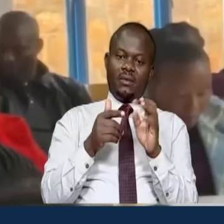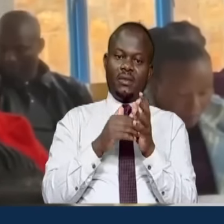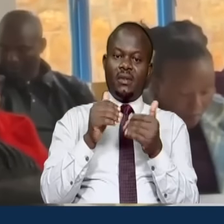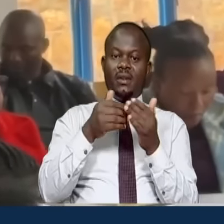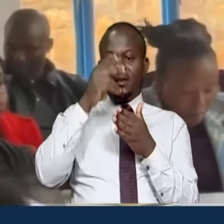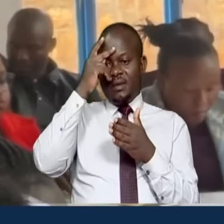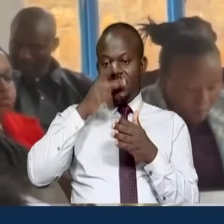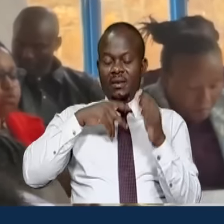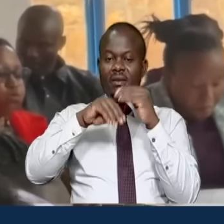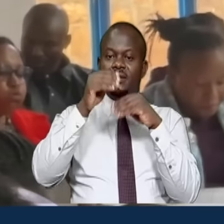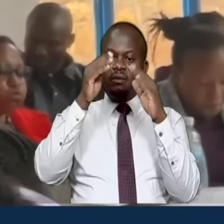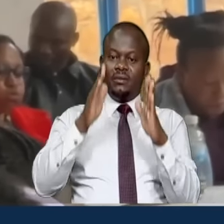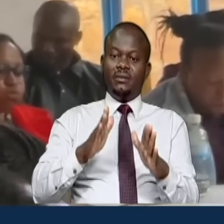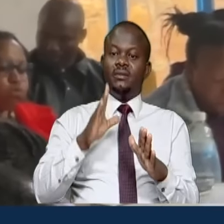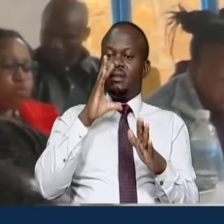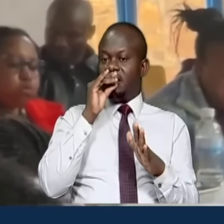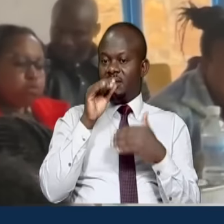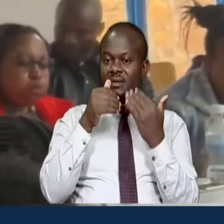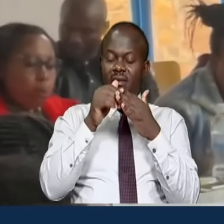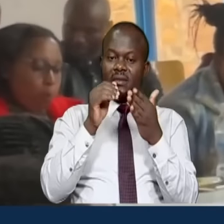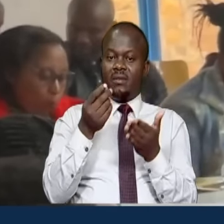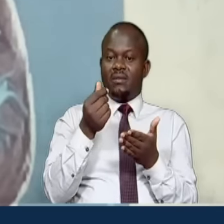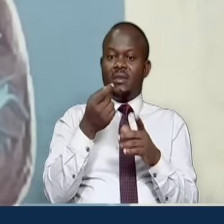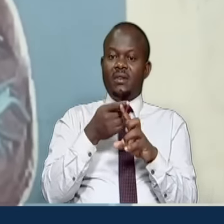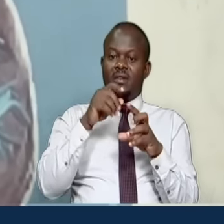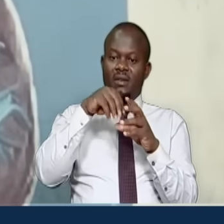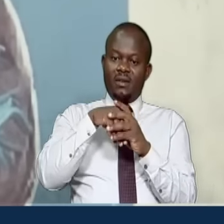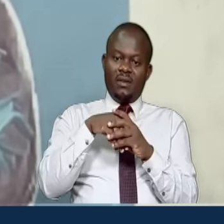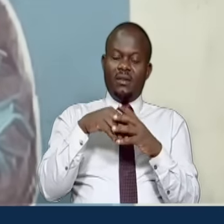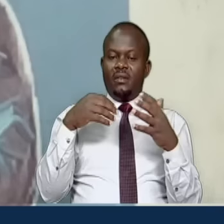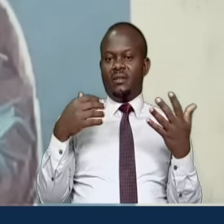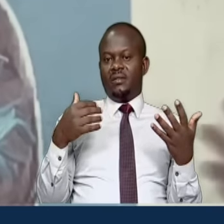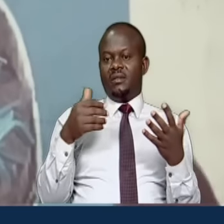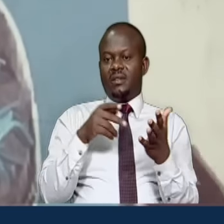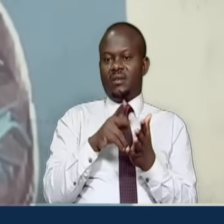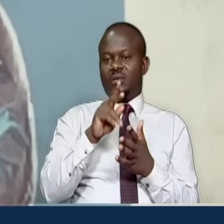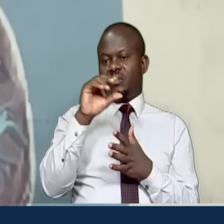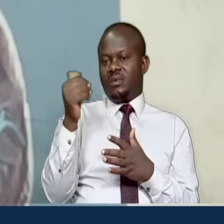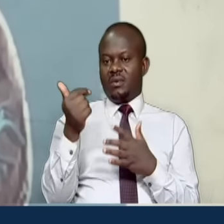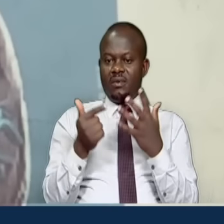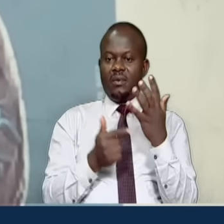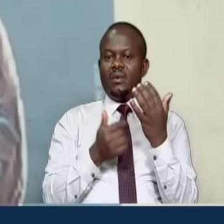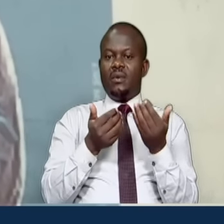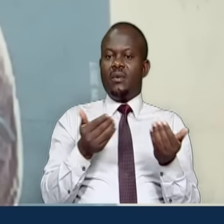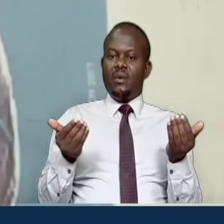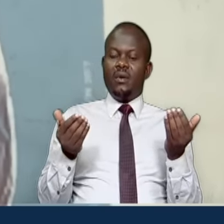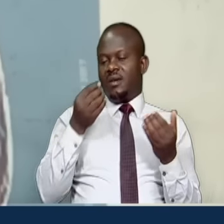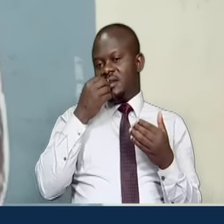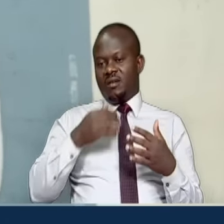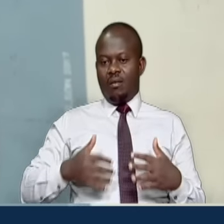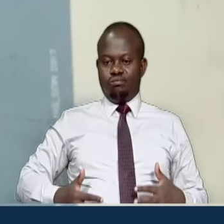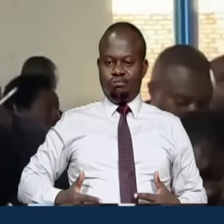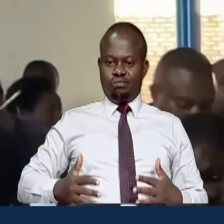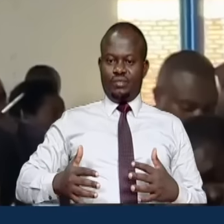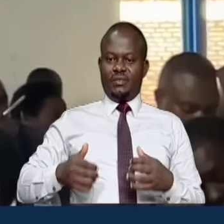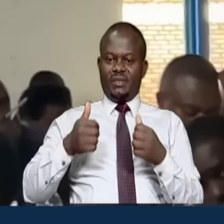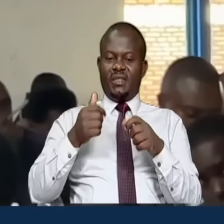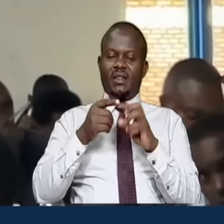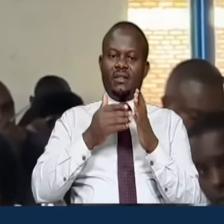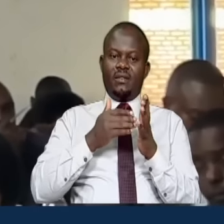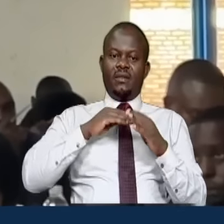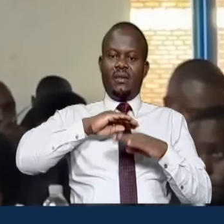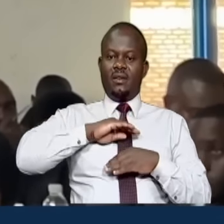ababyeyi bayagurisha baba bavuga ko amafaranga bakuramo agurwa ibindi umwana yarya kegura ibondo kandi bigahaza